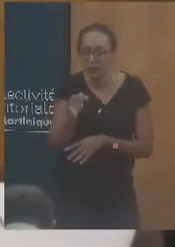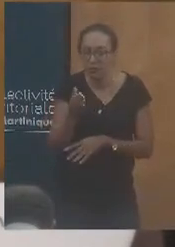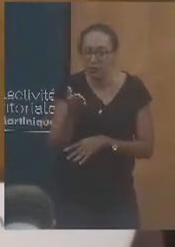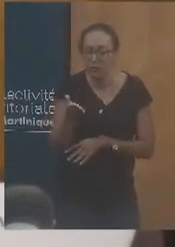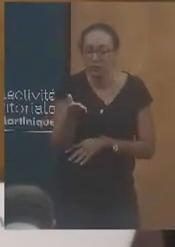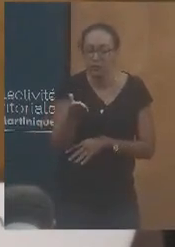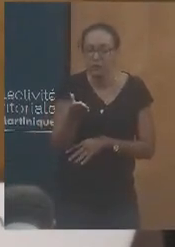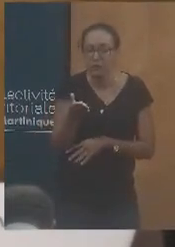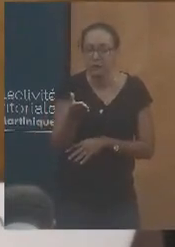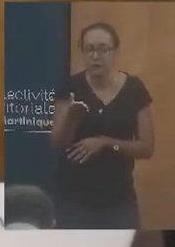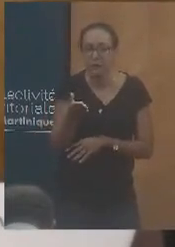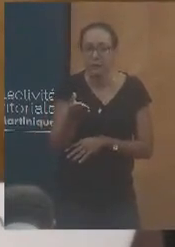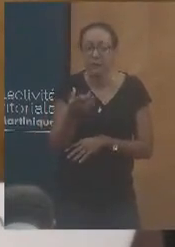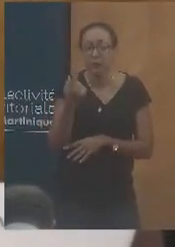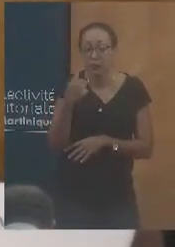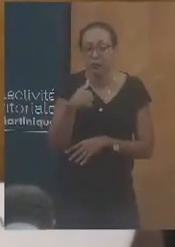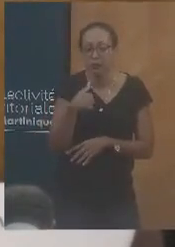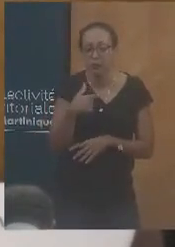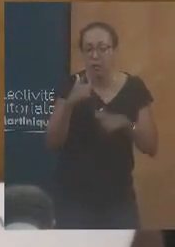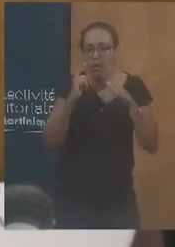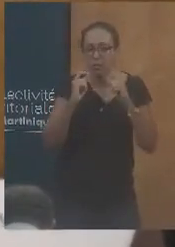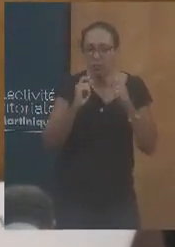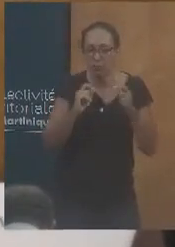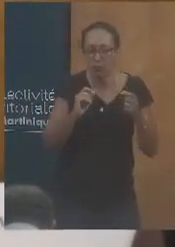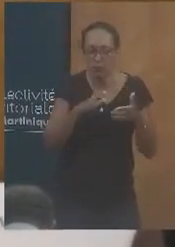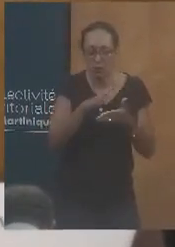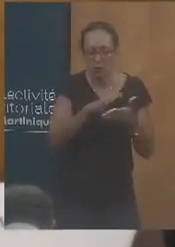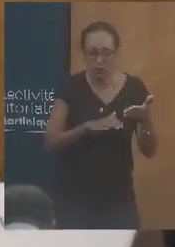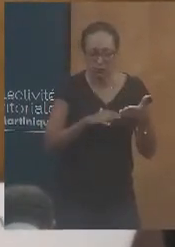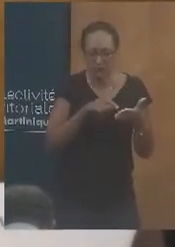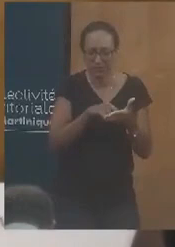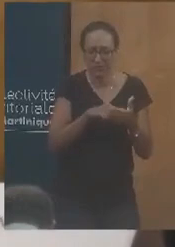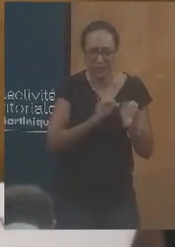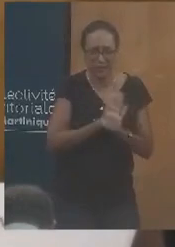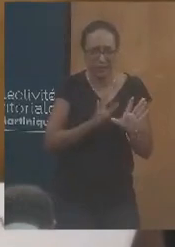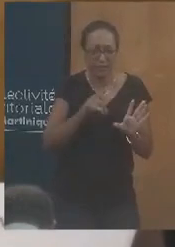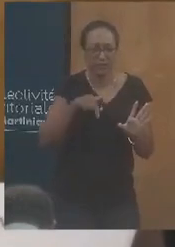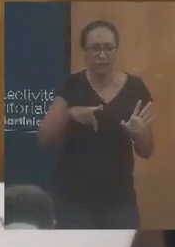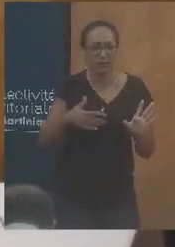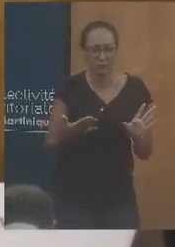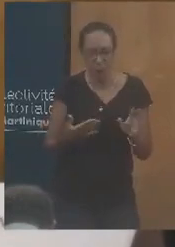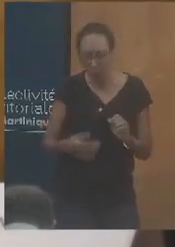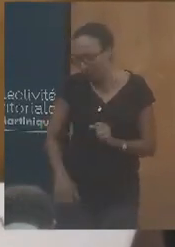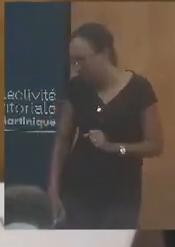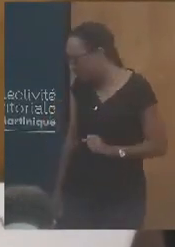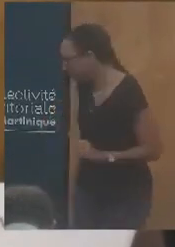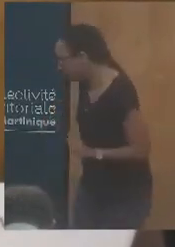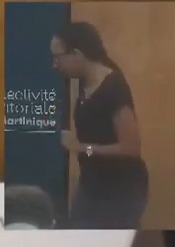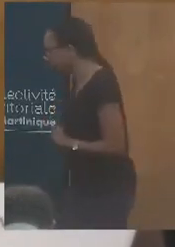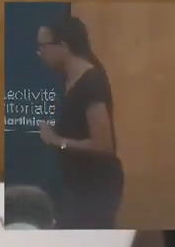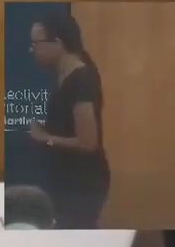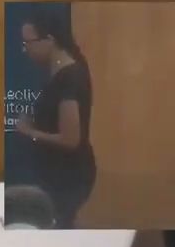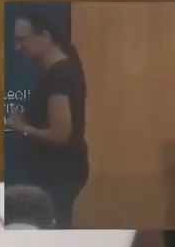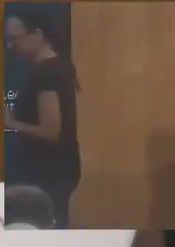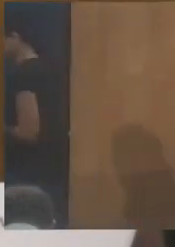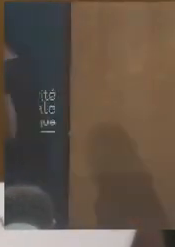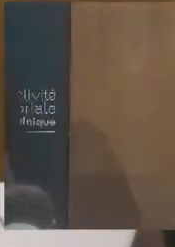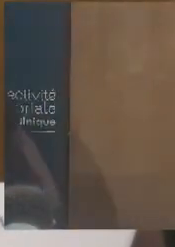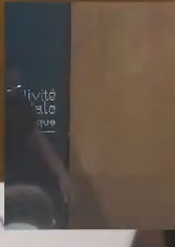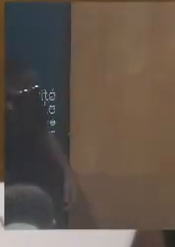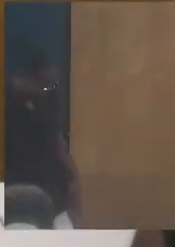faudrait, à mon avis, préciser les choses. D'autre part, le problème posé